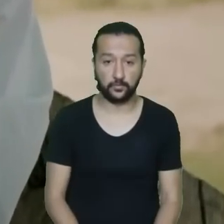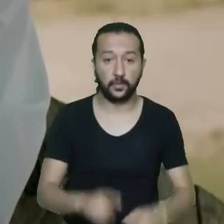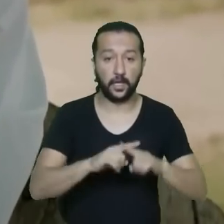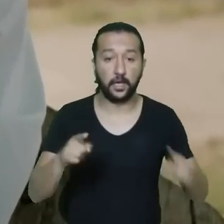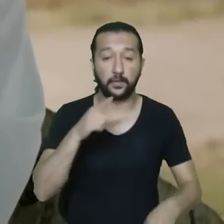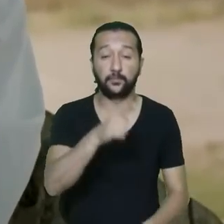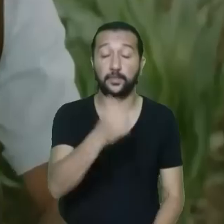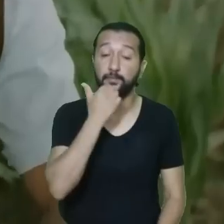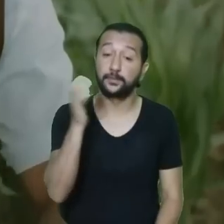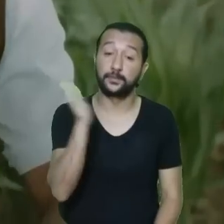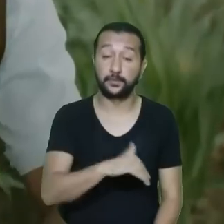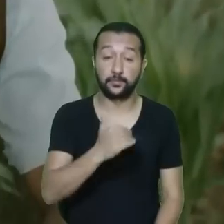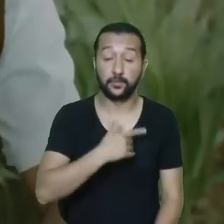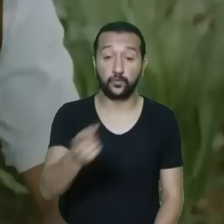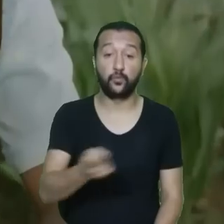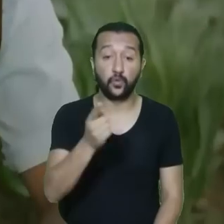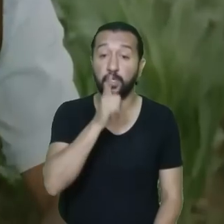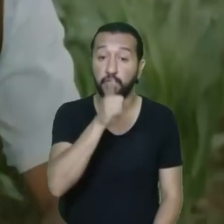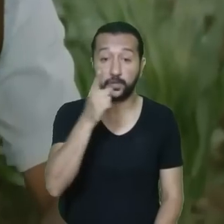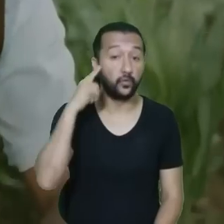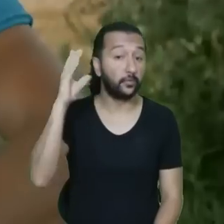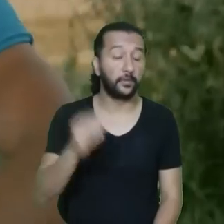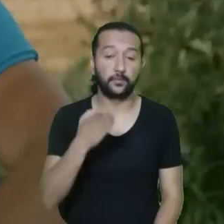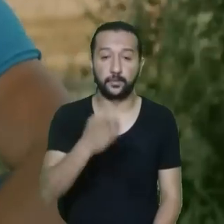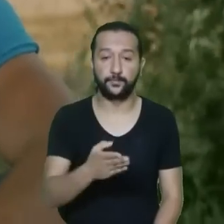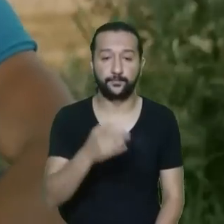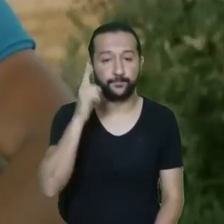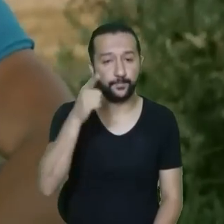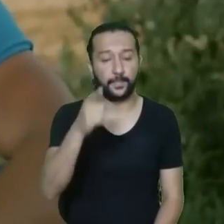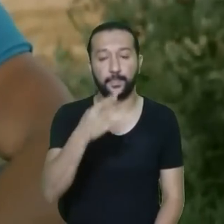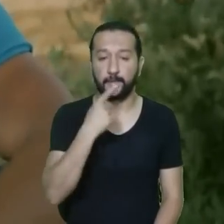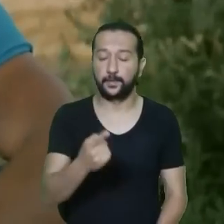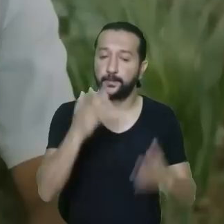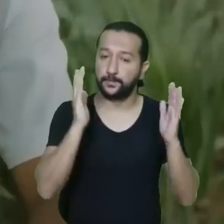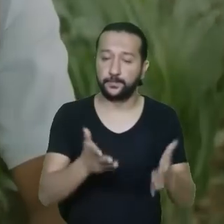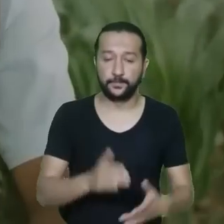Hayır, onlara da geçiyorum. Biz bu motorun sesini nasıl duymadık be? Hay ağzın grem ya.